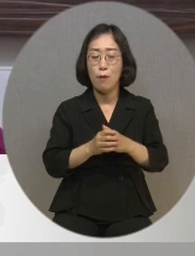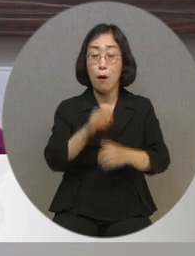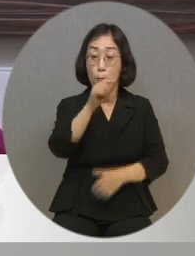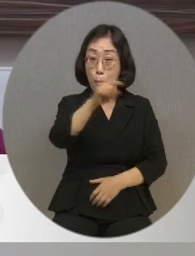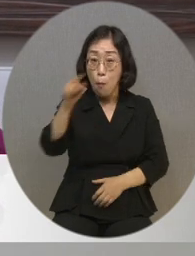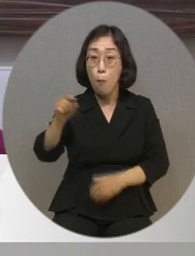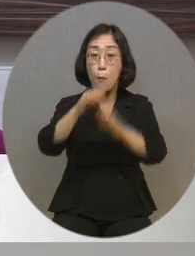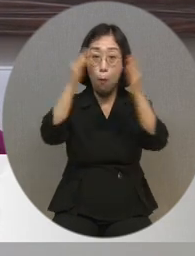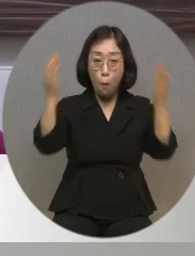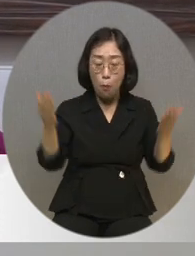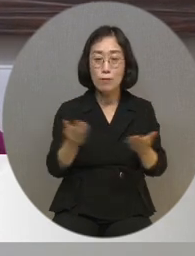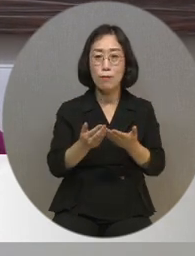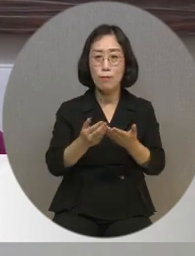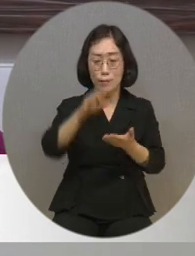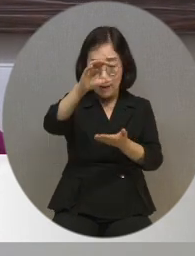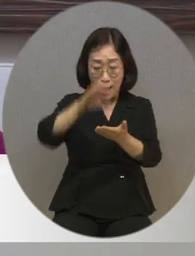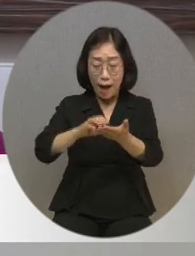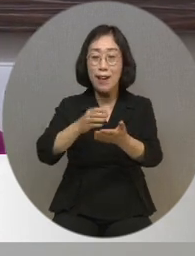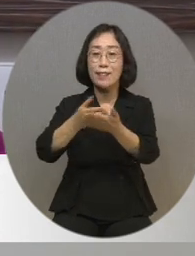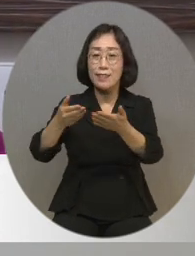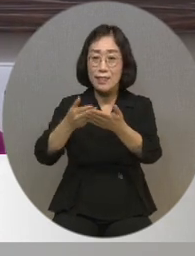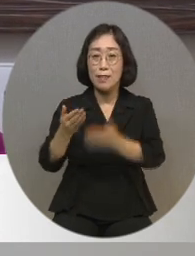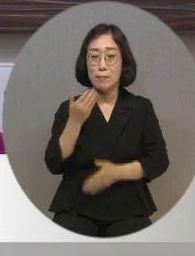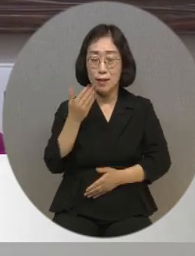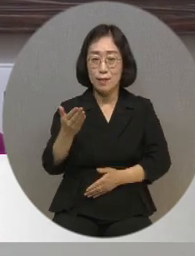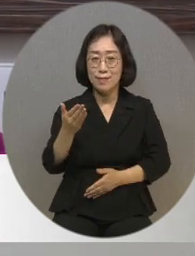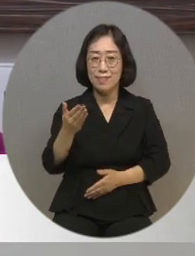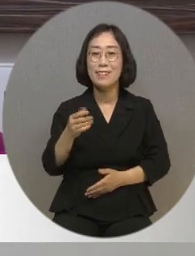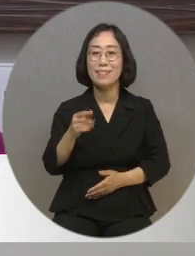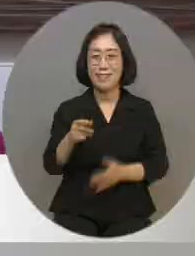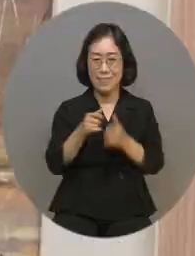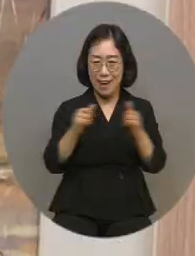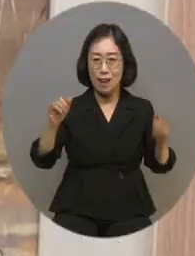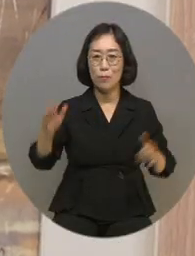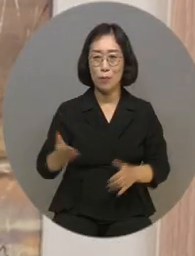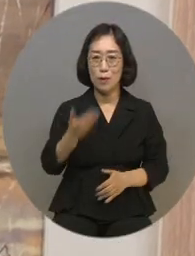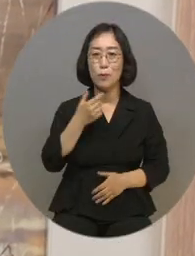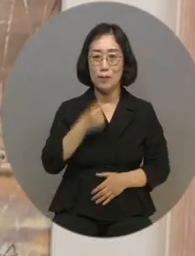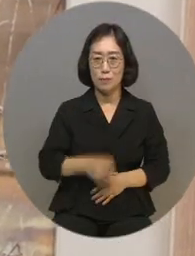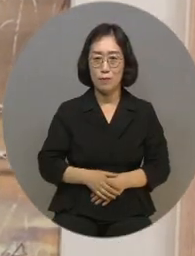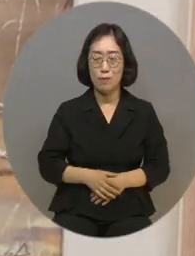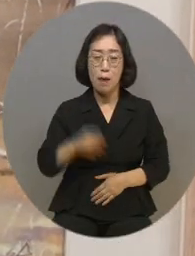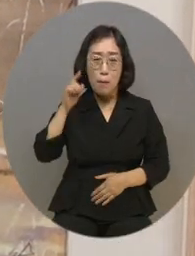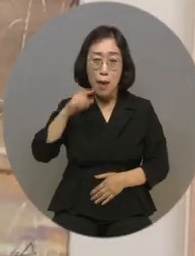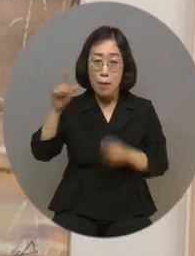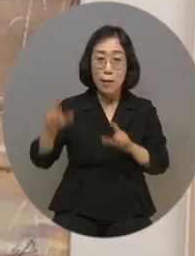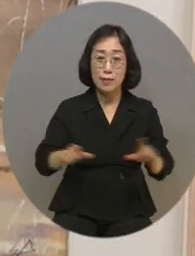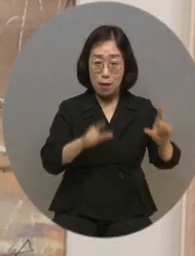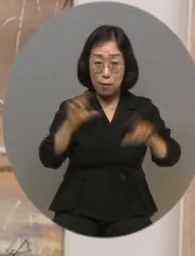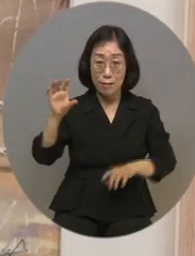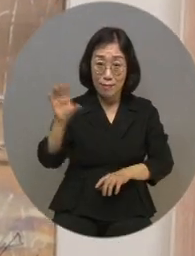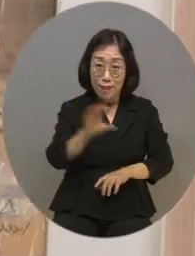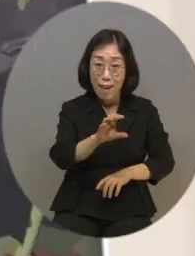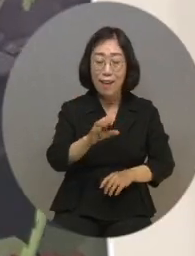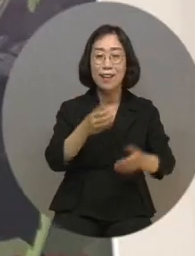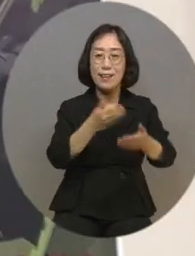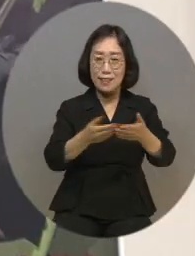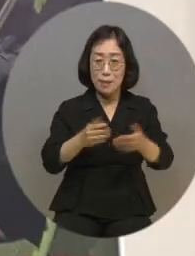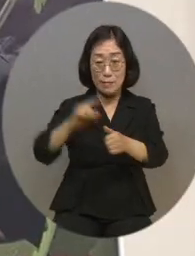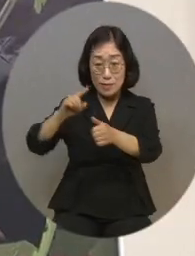모든 것을 다 이렇게 그릴 수 있는 그런 화가가 되고 싶어요. 일상이 그림으로, 자연이